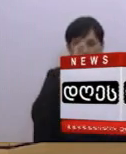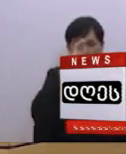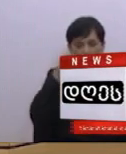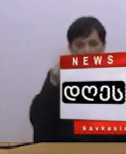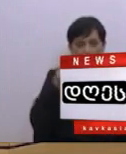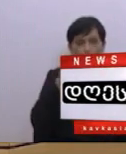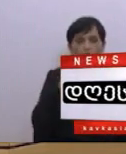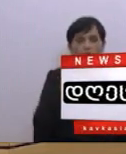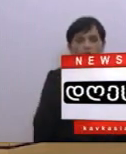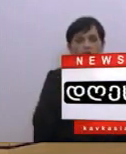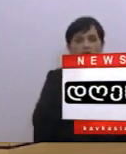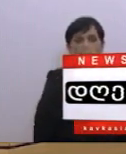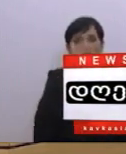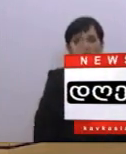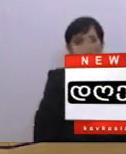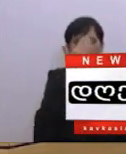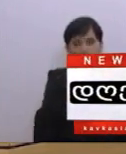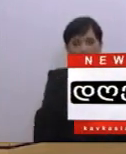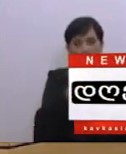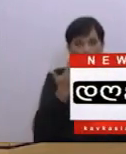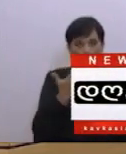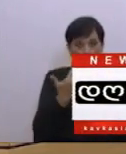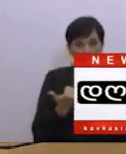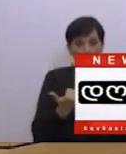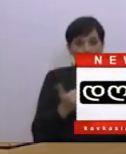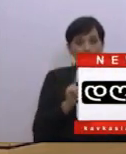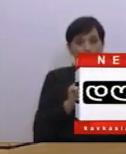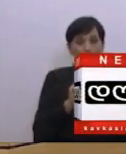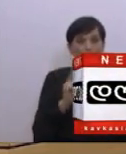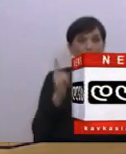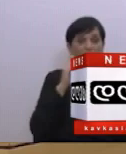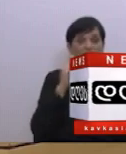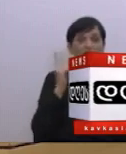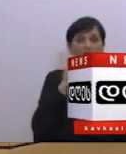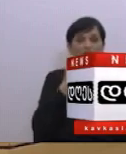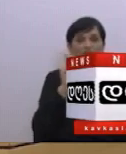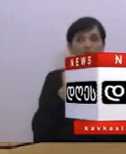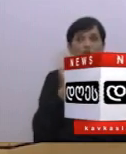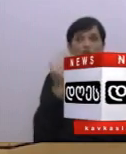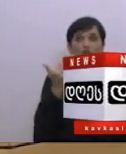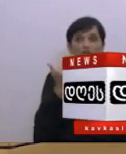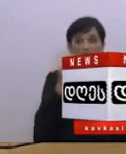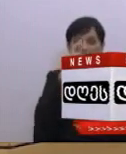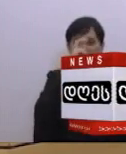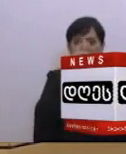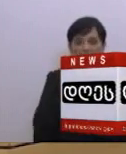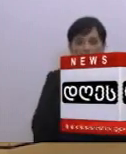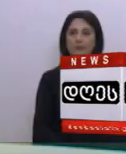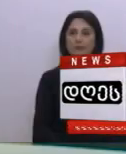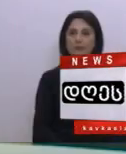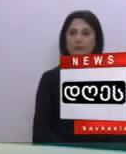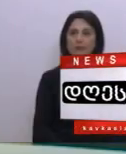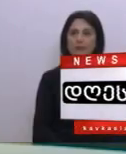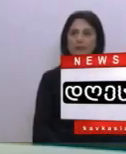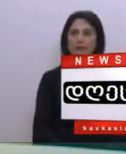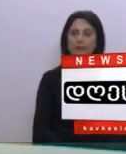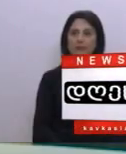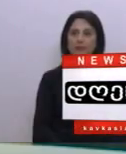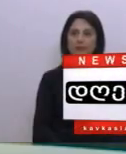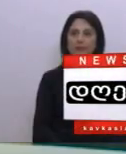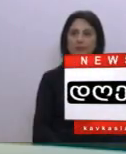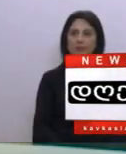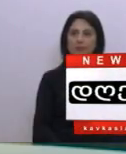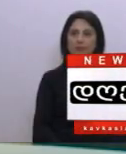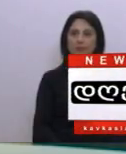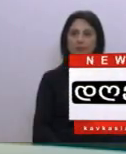რომელიც იმედი იქნებით ხალხის და თუ კი დღესავე გავიგე ის, რომ თავად თქვენი ხელისუფლება არის სტიქიური უბედურება. გომელაურმა